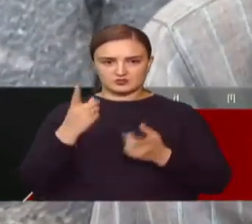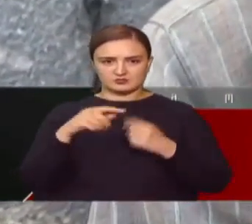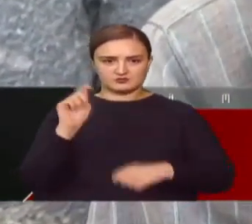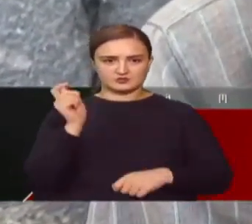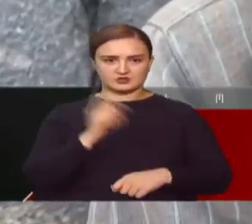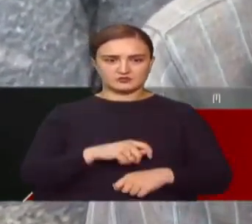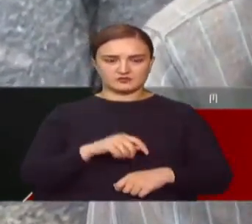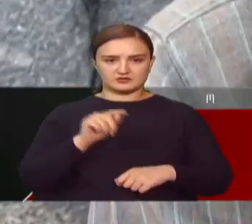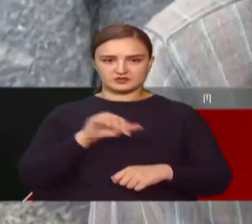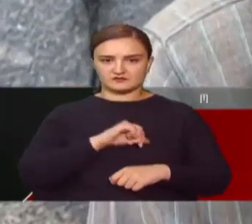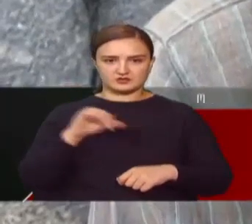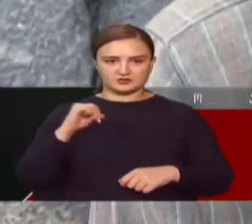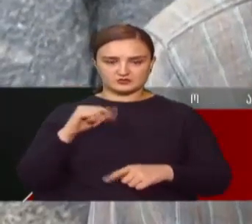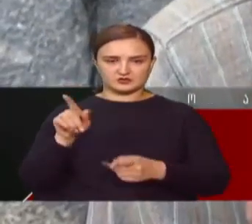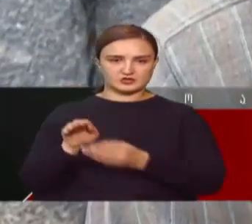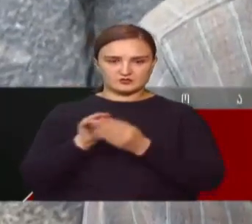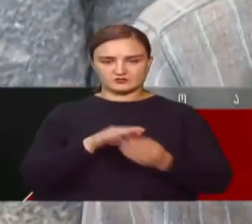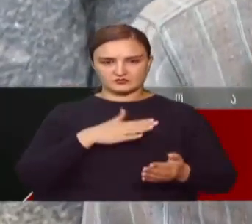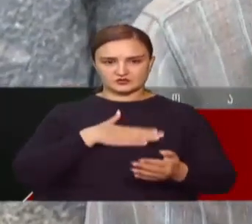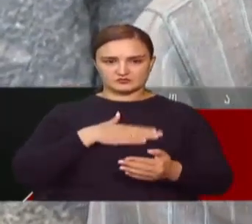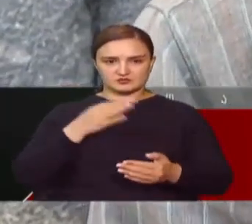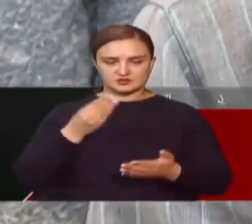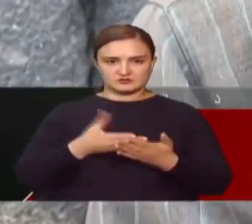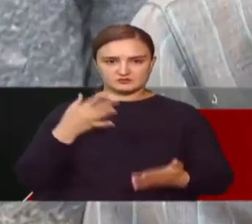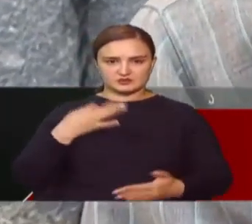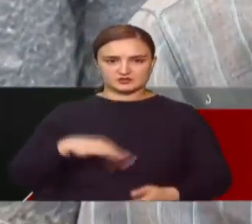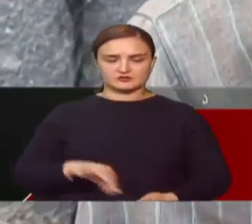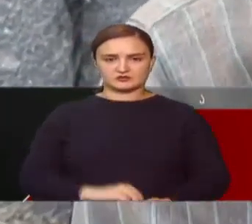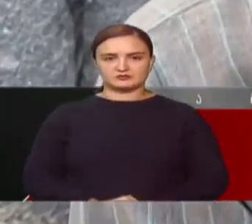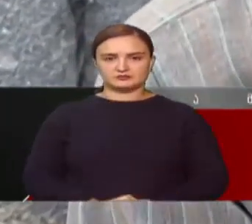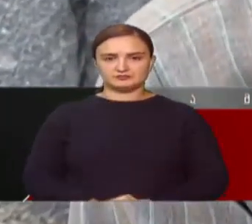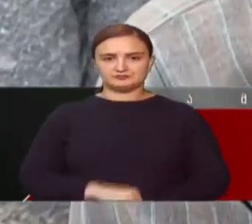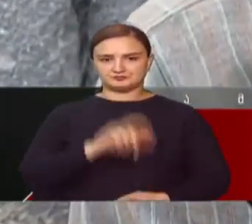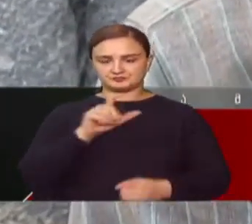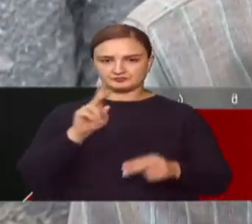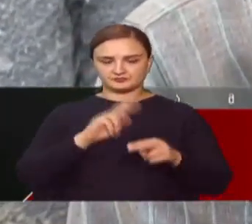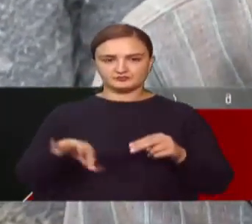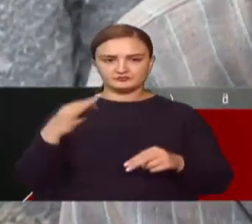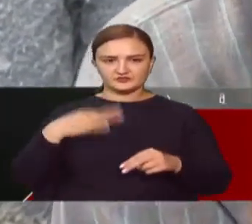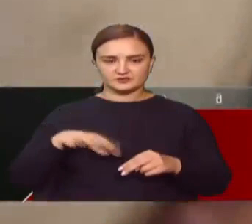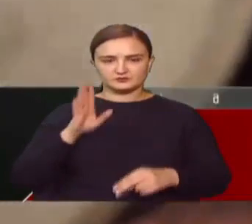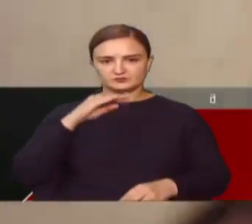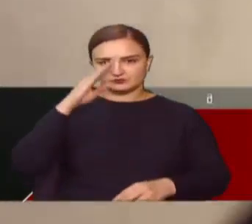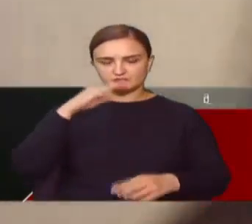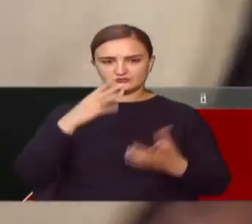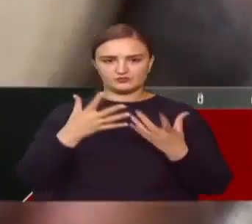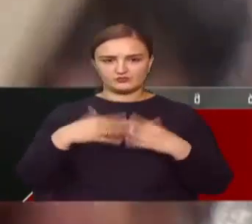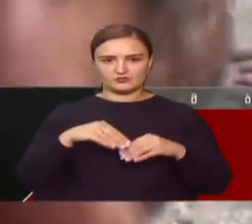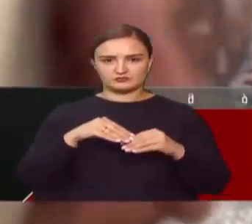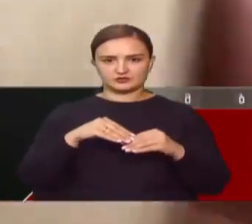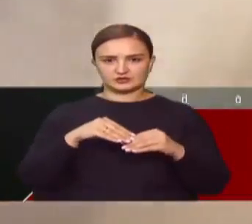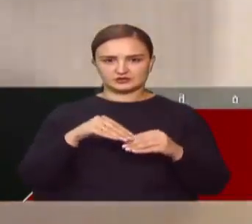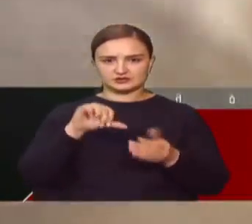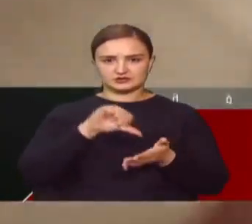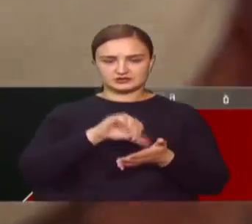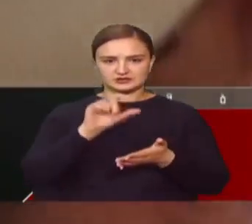ჩამოვიდოდა, მაგრამ ის თავად ჩამოასვენეს, ჩემი ძვირფასი შვილი. Ადამიანებმა დაკარგეს შვილები, მშობლები, ოჯახის უახლოესი